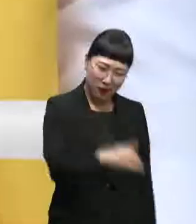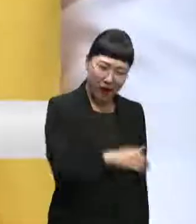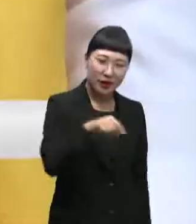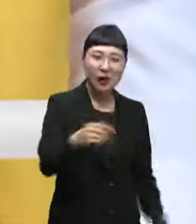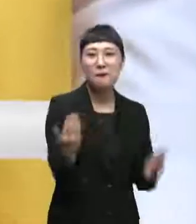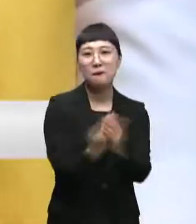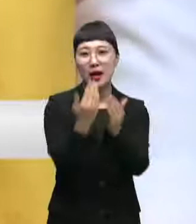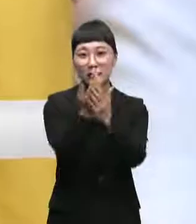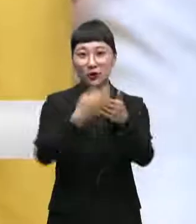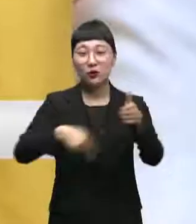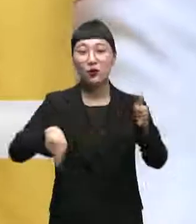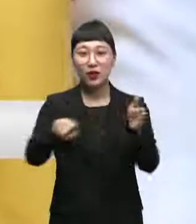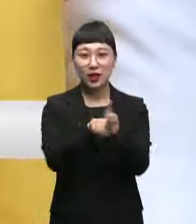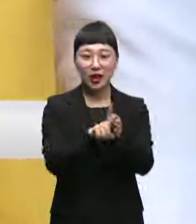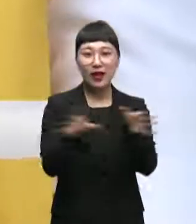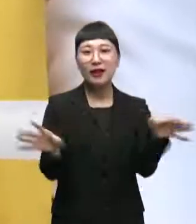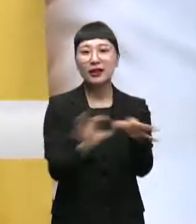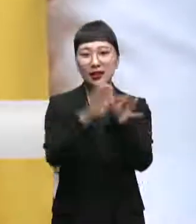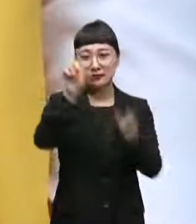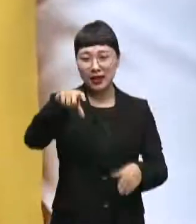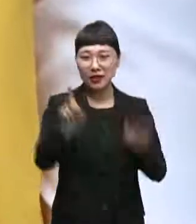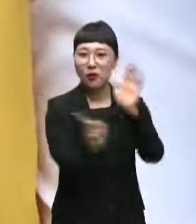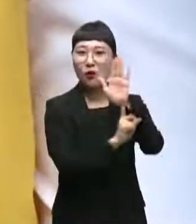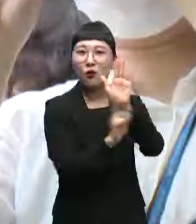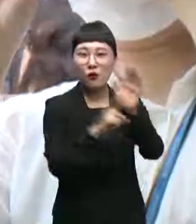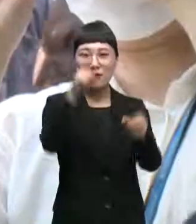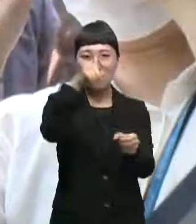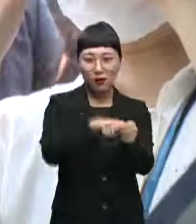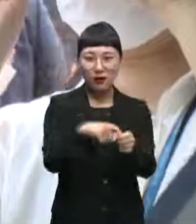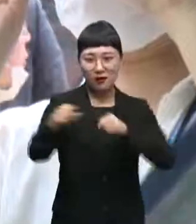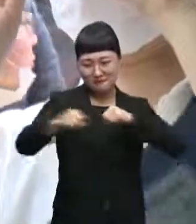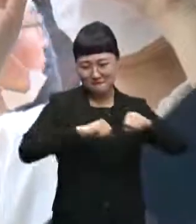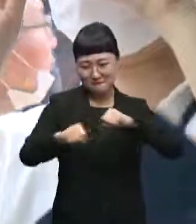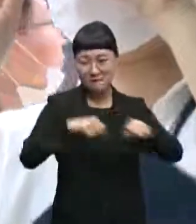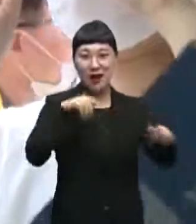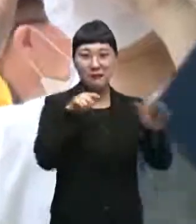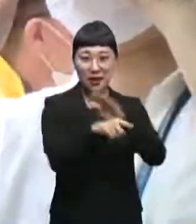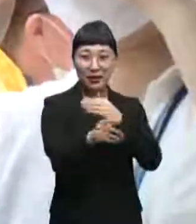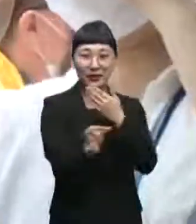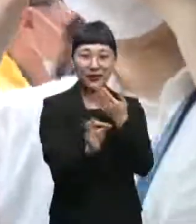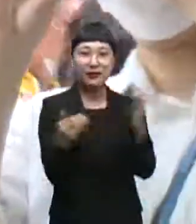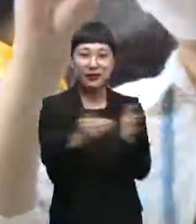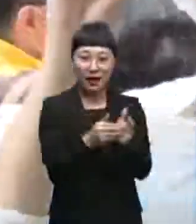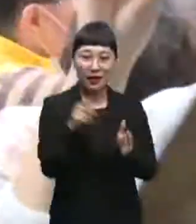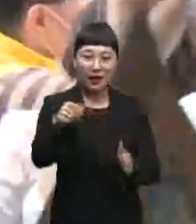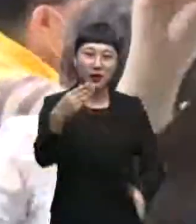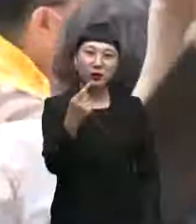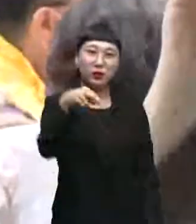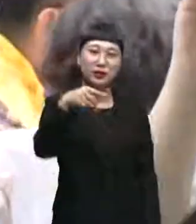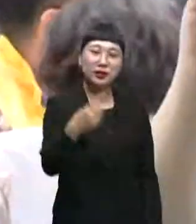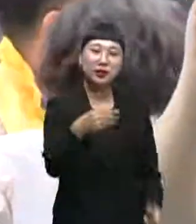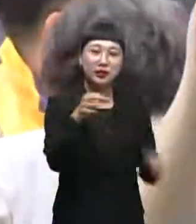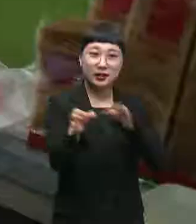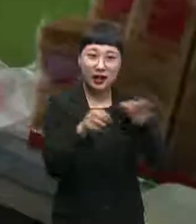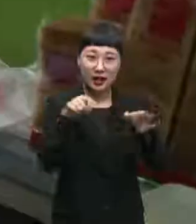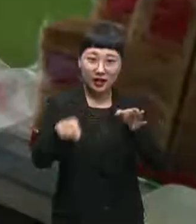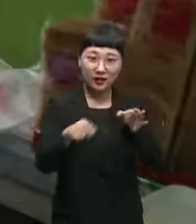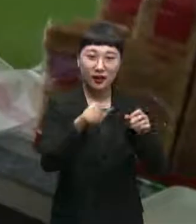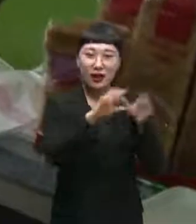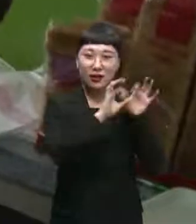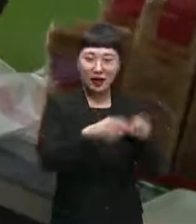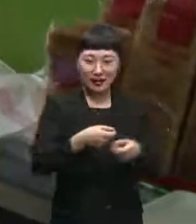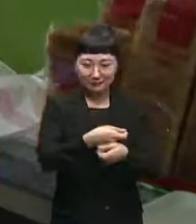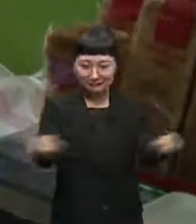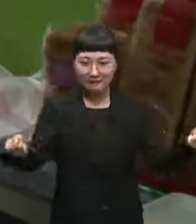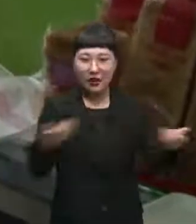위해 이음카드 영업에 나선 겁니다. 박 시장은 토스트 가게에서 전단지를 전달하며 인천 이음 가맹점